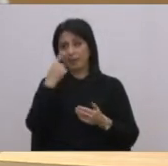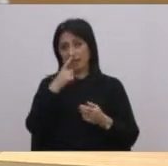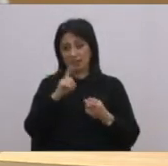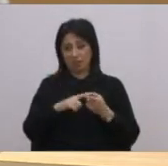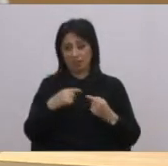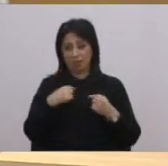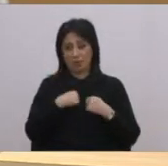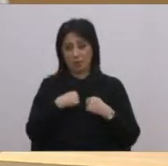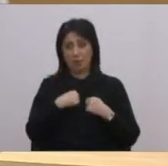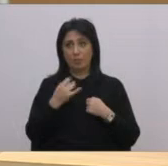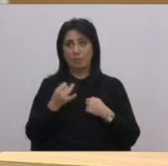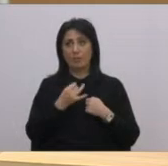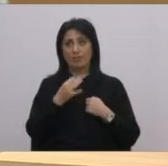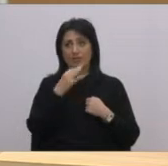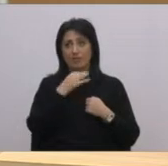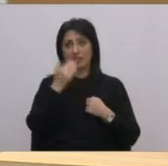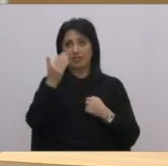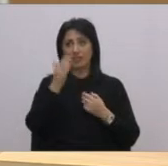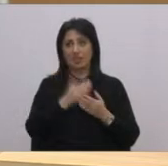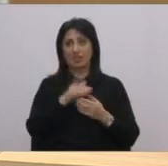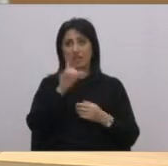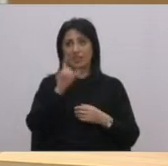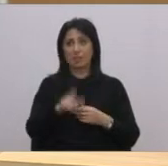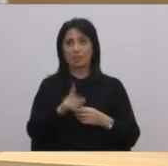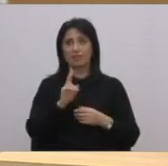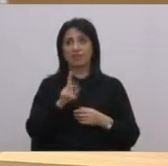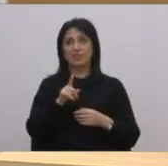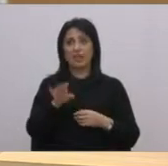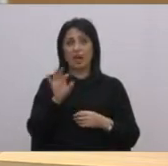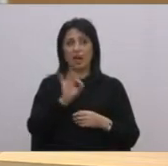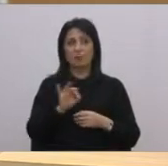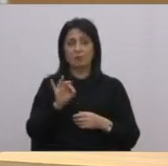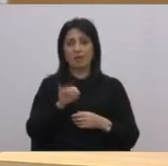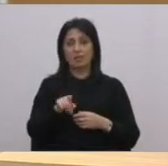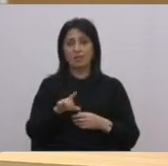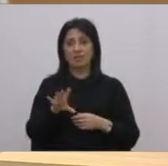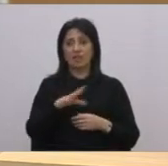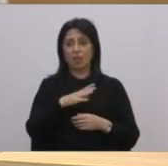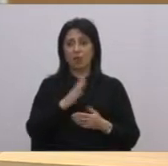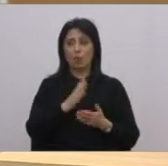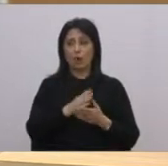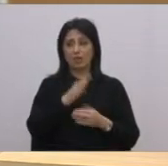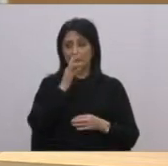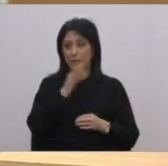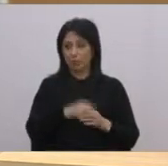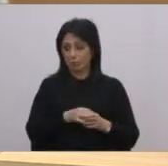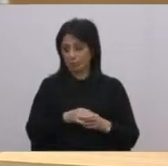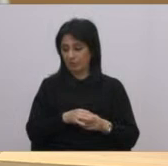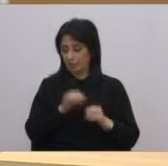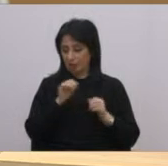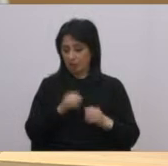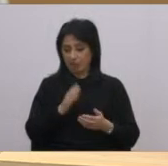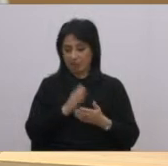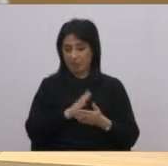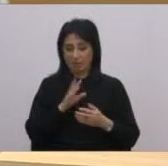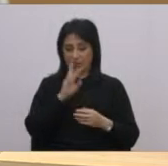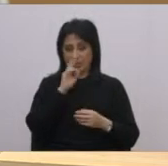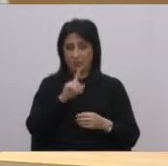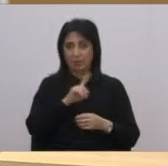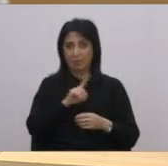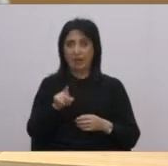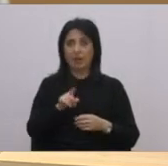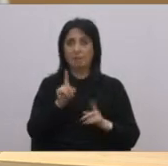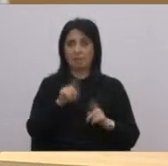და მაინტერესებს. მითხეს, რომ თქვენ ხართ ის ადამიანი, რომელიც ამაზე იყო და არის პასუხისმგებელი. შეიძლება არ ხართ და ვწდები, მაგრამ